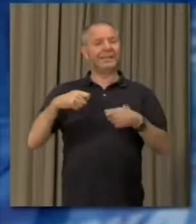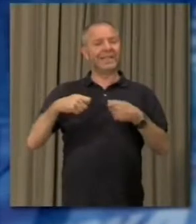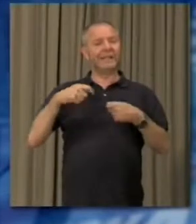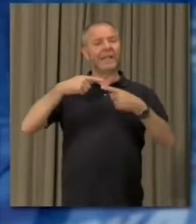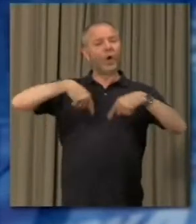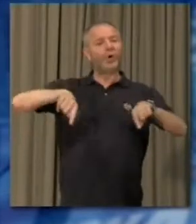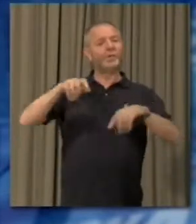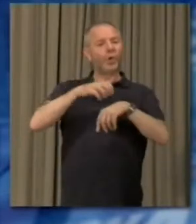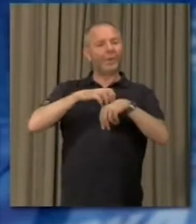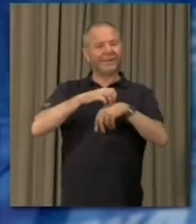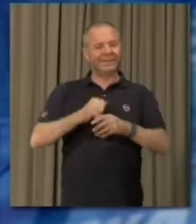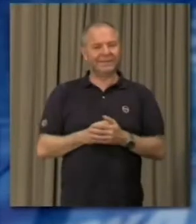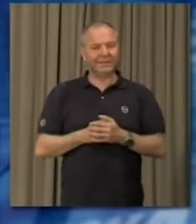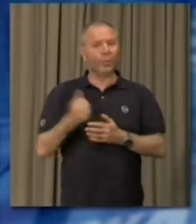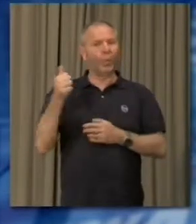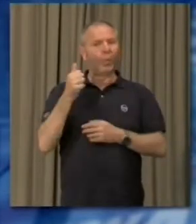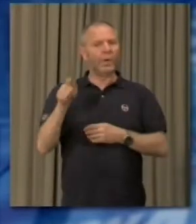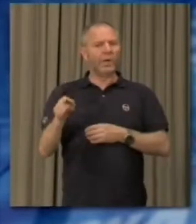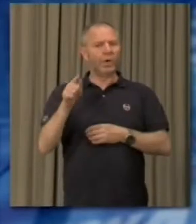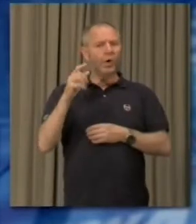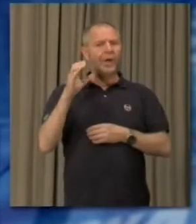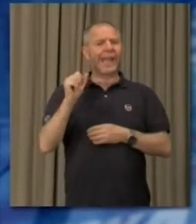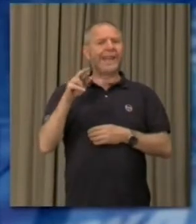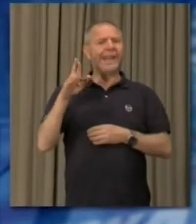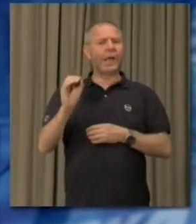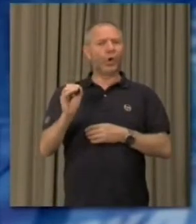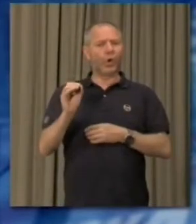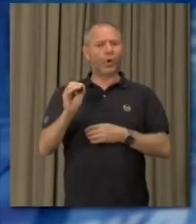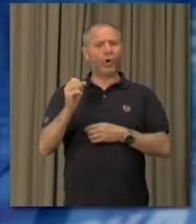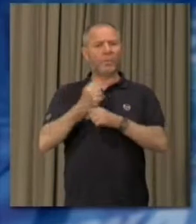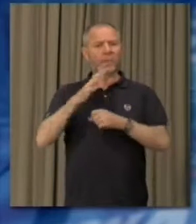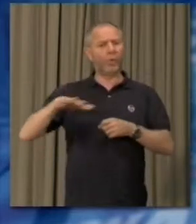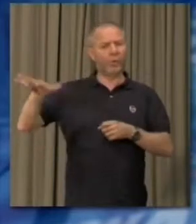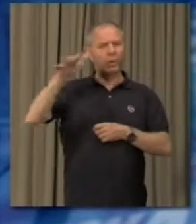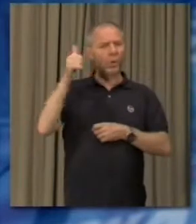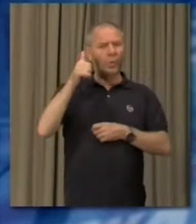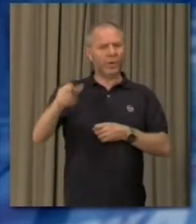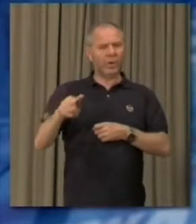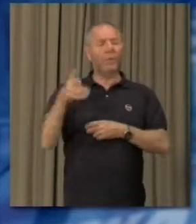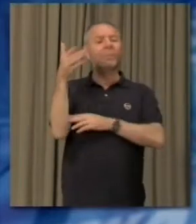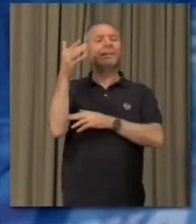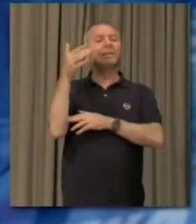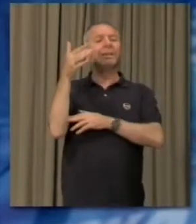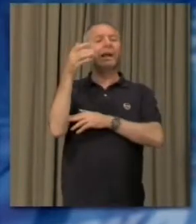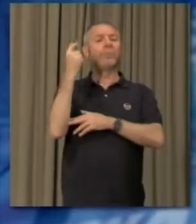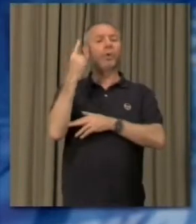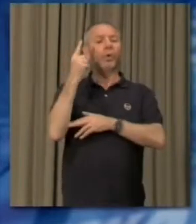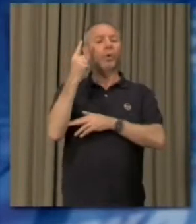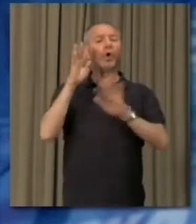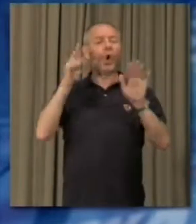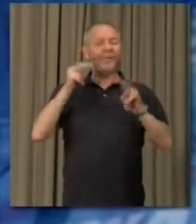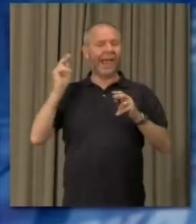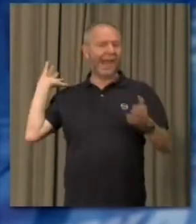Si tratta dell'unica località del Lago Maggiore e di tutto il Piemonte. Cannero ha ottenuto la bandiera blu per il nono anno consecutivo,